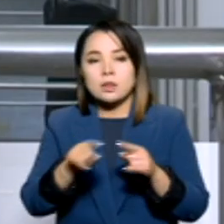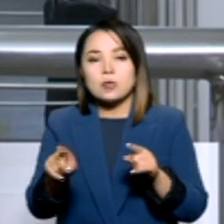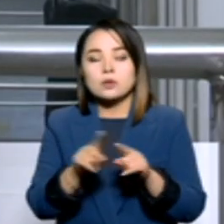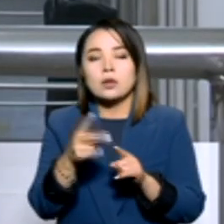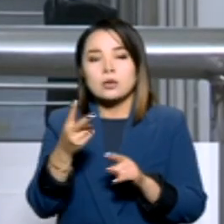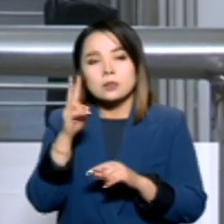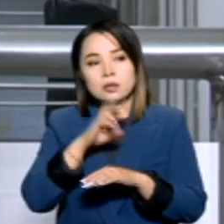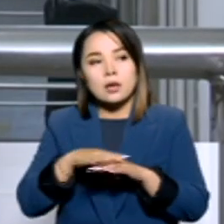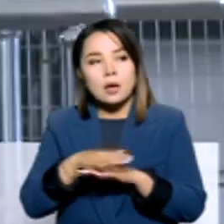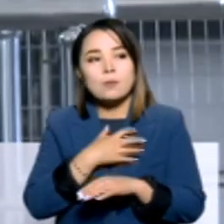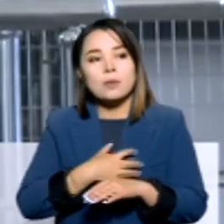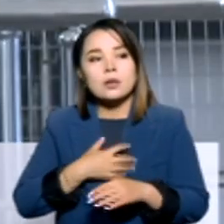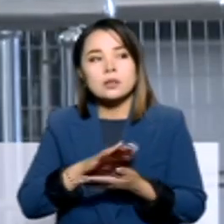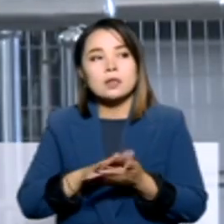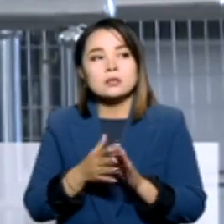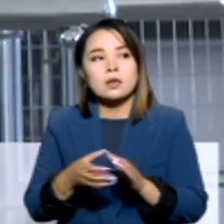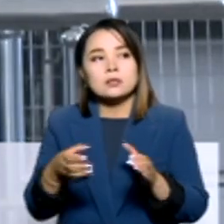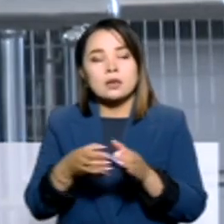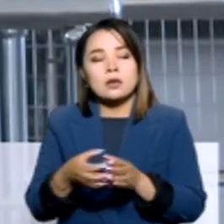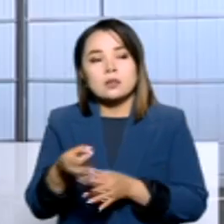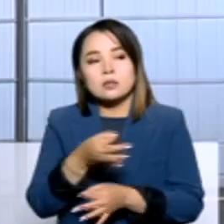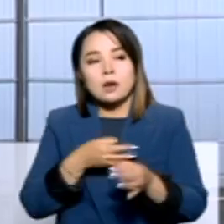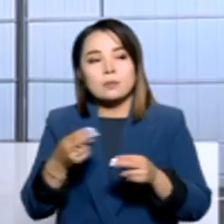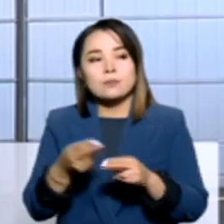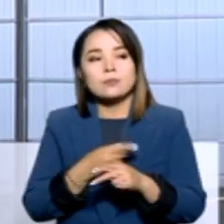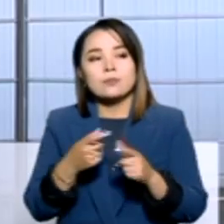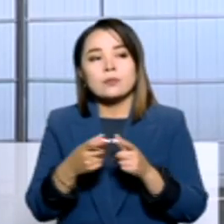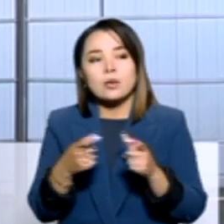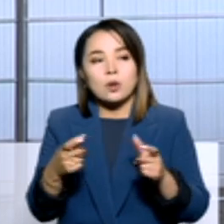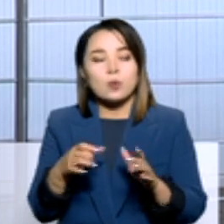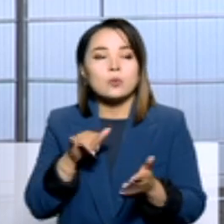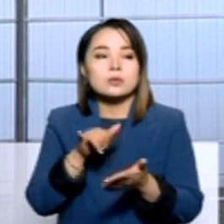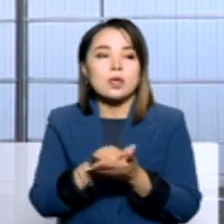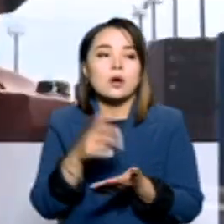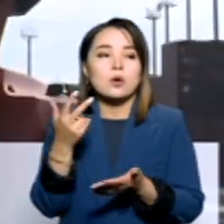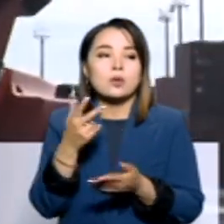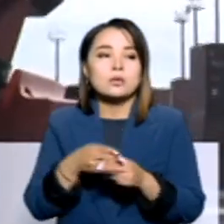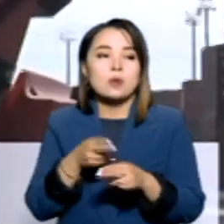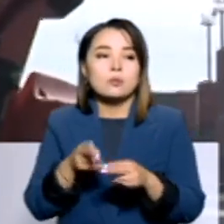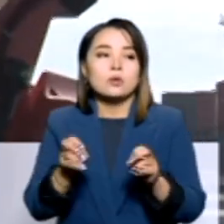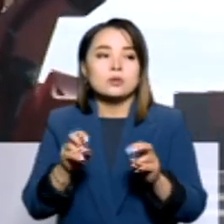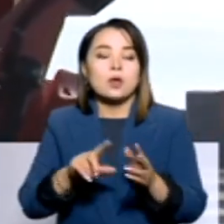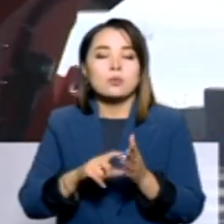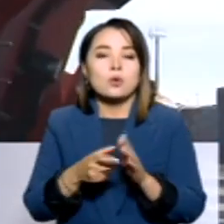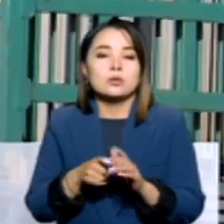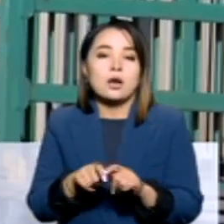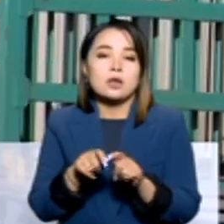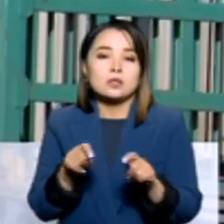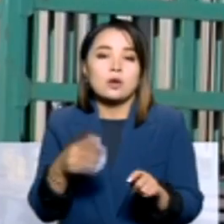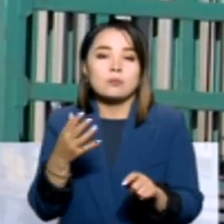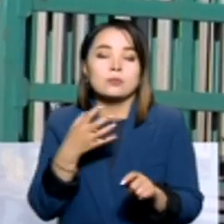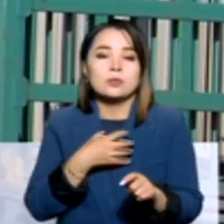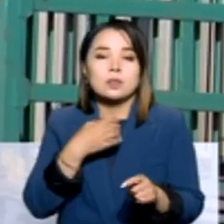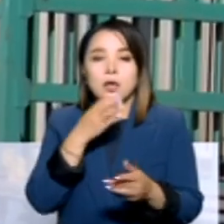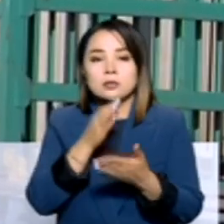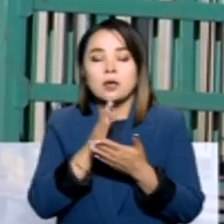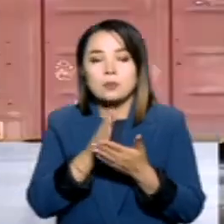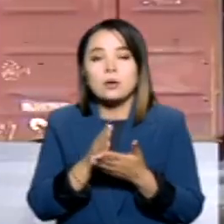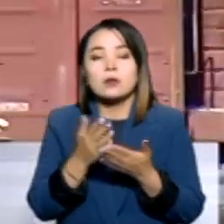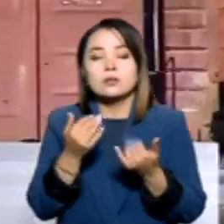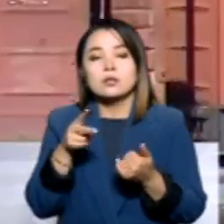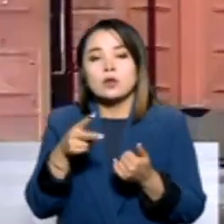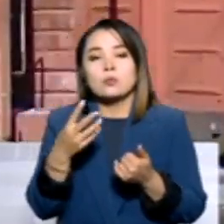арасында жасалған маңызды келісімдер аз емес. Визасыз режимнің орнауы мен үшінші теміржол өткізу пунктін ашу солардың негізгісі. Әрі